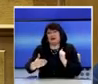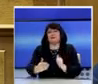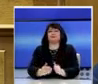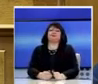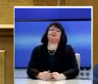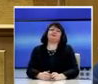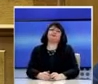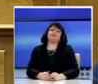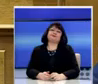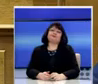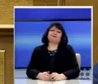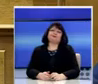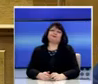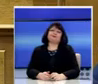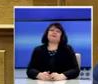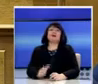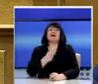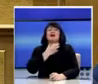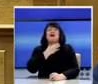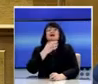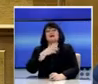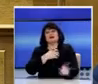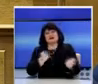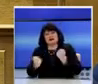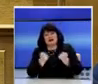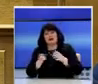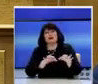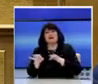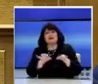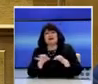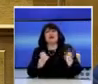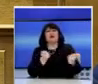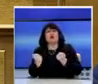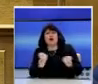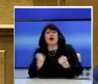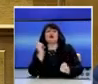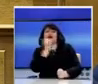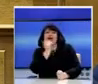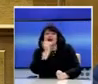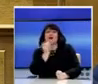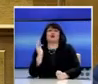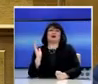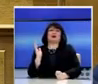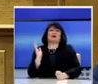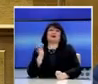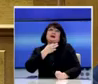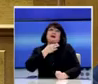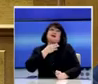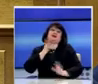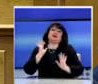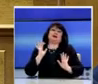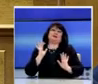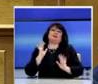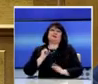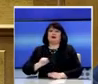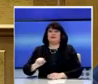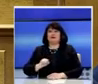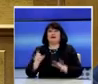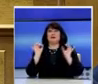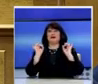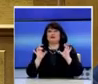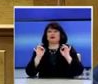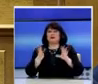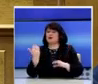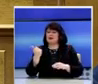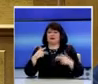Αλλά αυτό απαιτεί στρατηγική, απαιτεί σχέδιο, απαιτεί οργάνωση, απαιτεί ταχύτητα. Πολύ φοβάμαι ότι τίποτα από